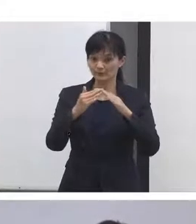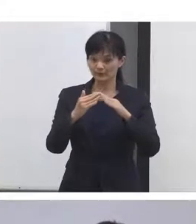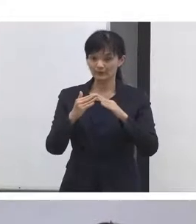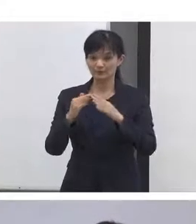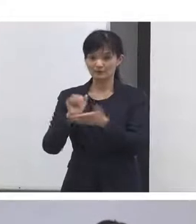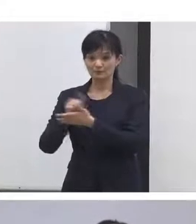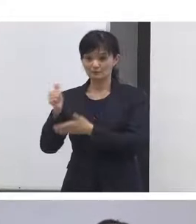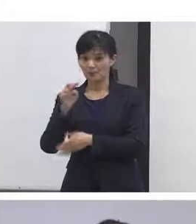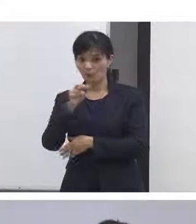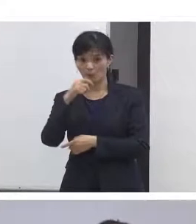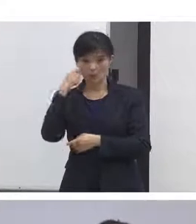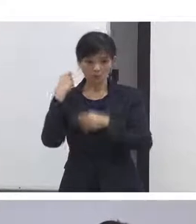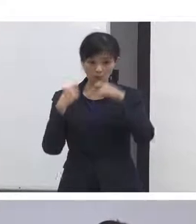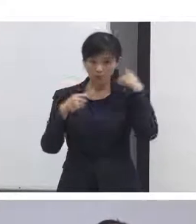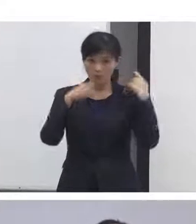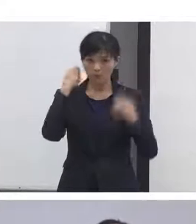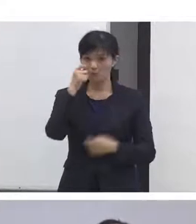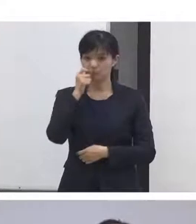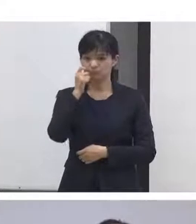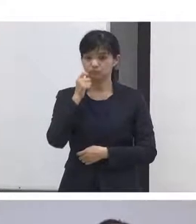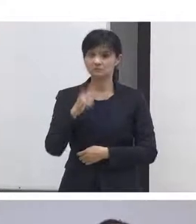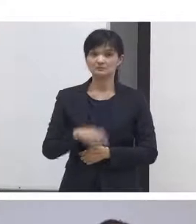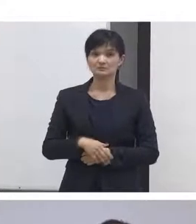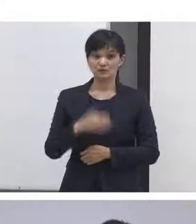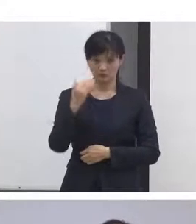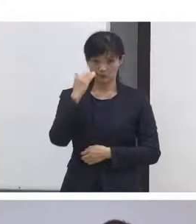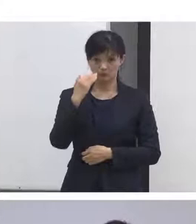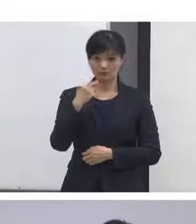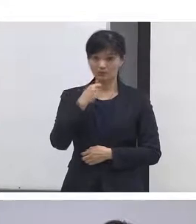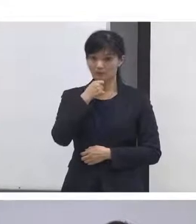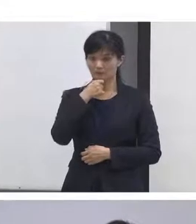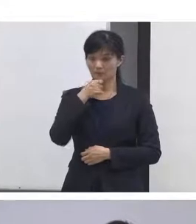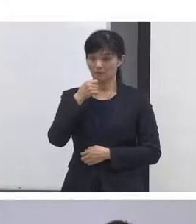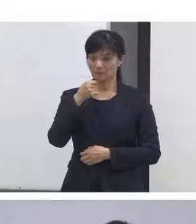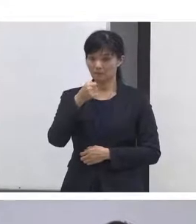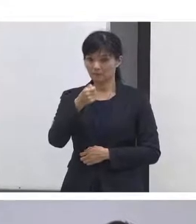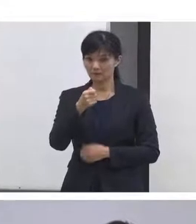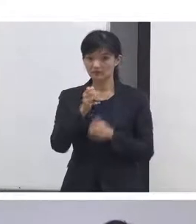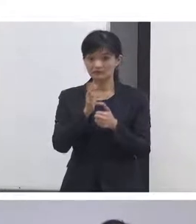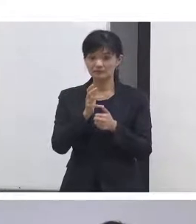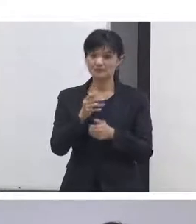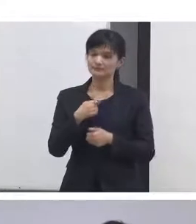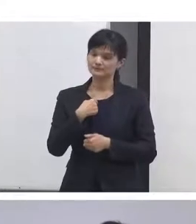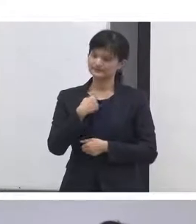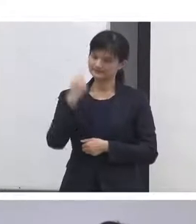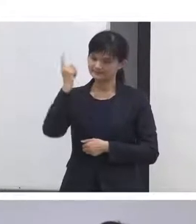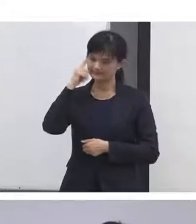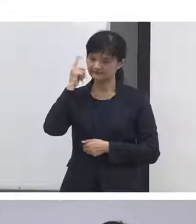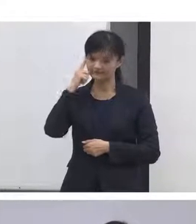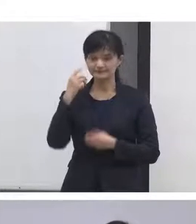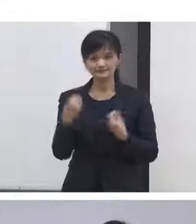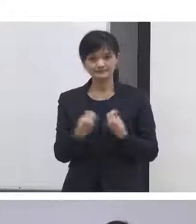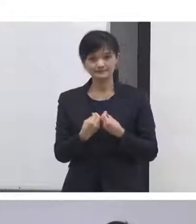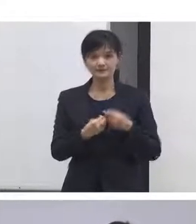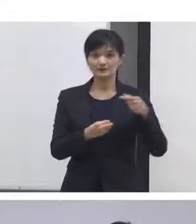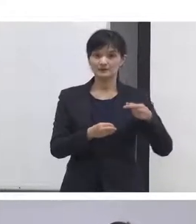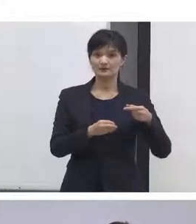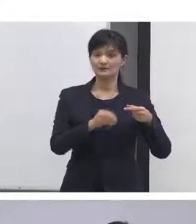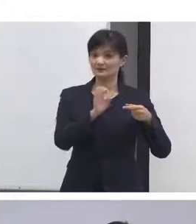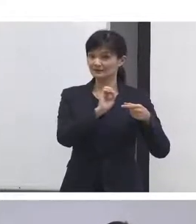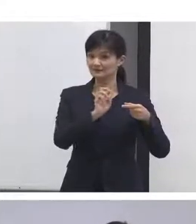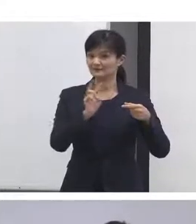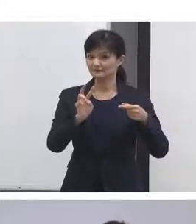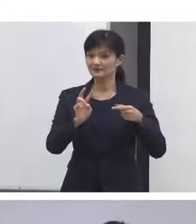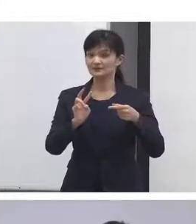那我们可能去接受访问的时候，我其实常在思考说我要讲 G0V 临时小学校还是临时小学